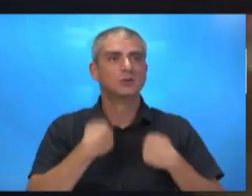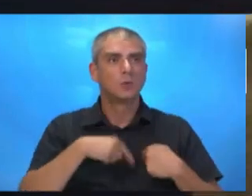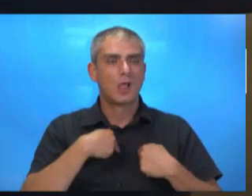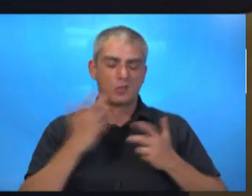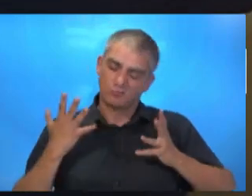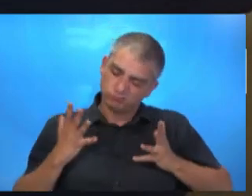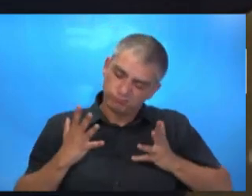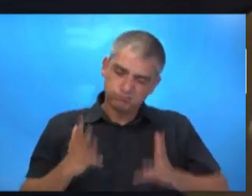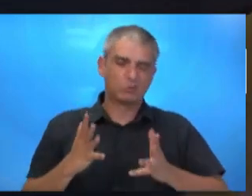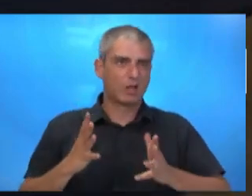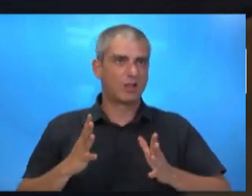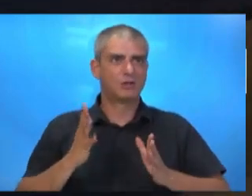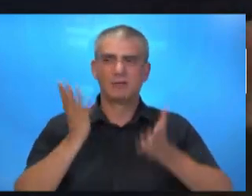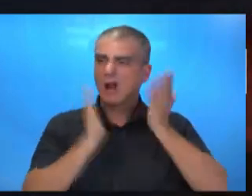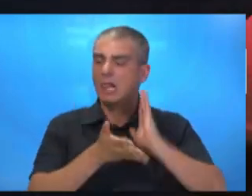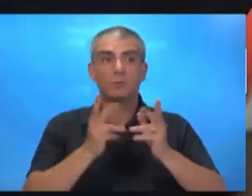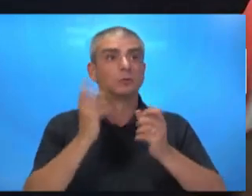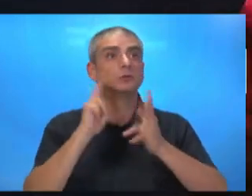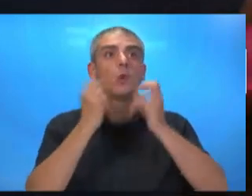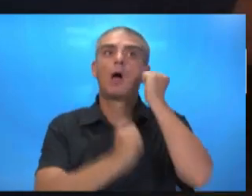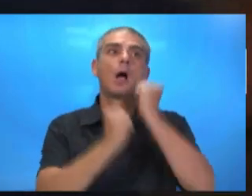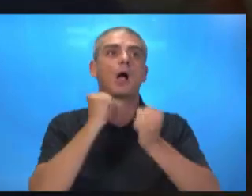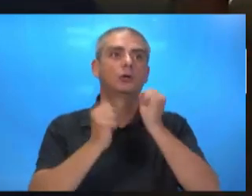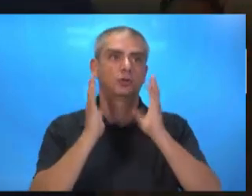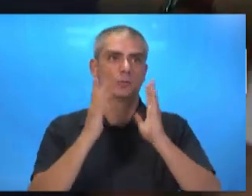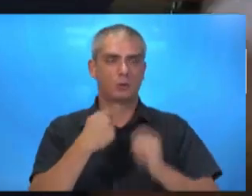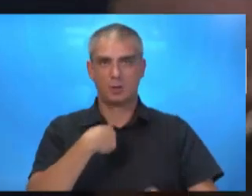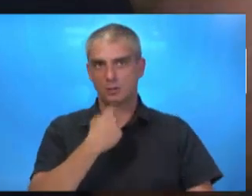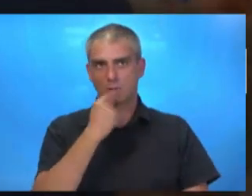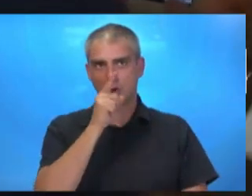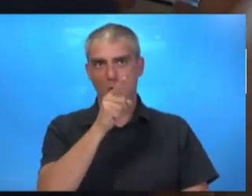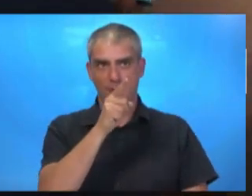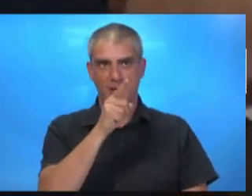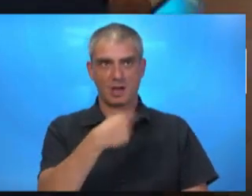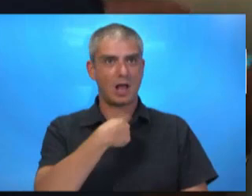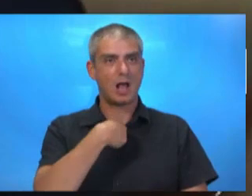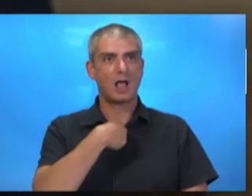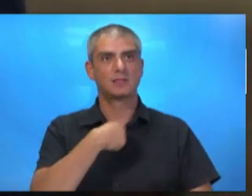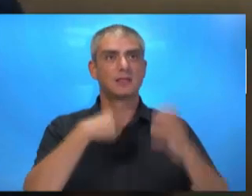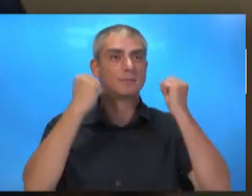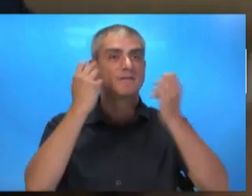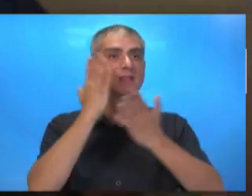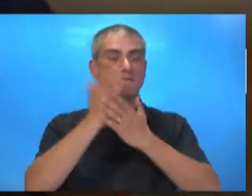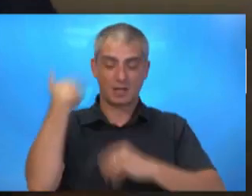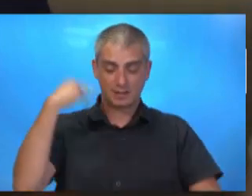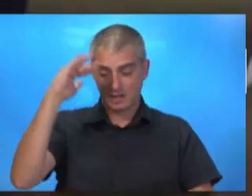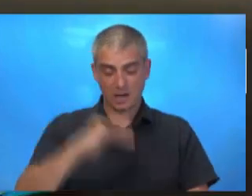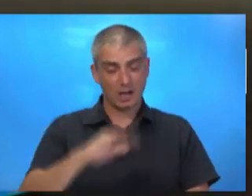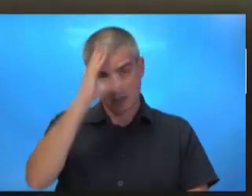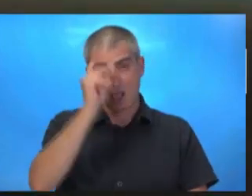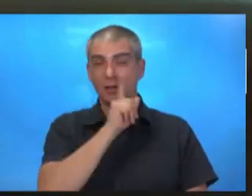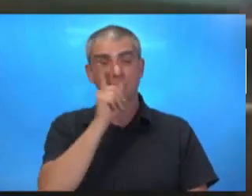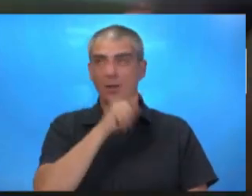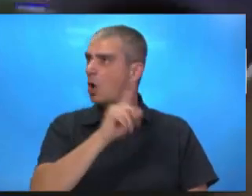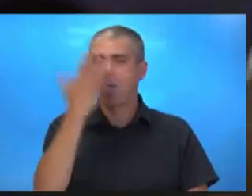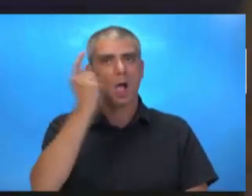בברוטליות בצורה קשה ביותר. אני אומר לך את זה שאני מפגין מאז בית ספר יסודי, זה לא היה אף